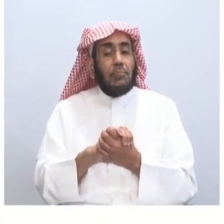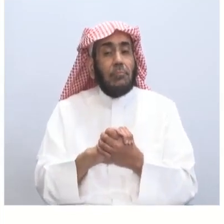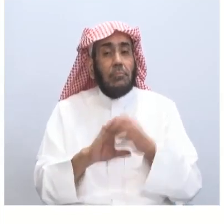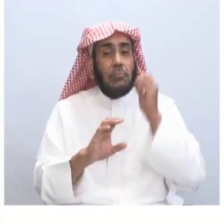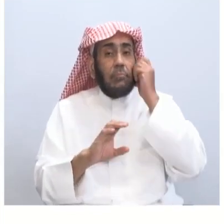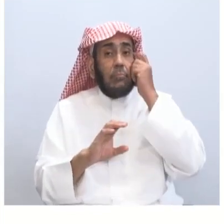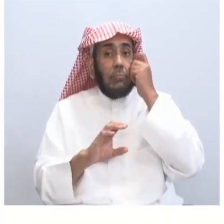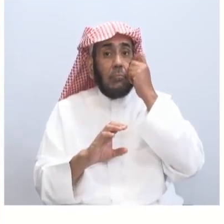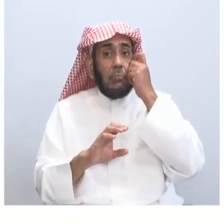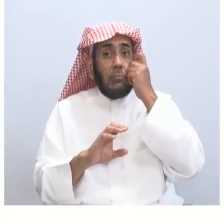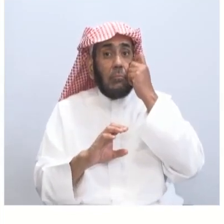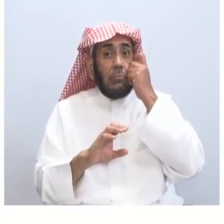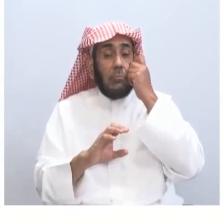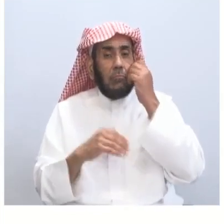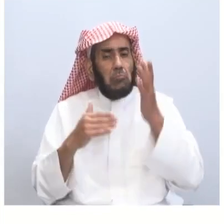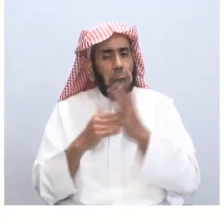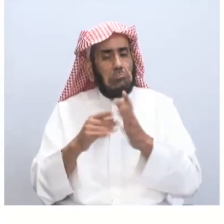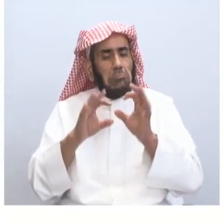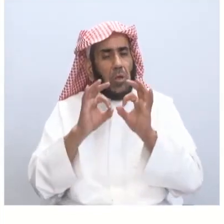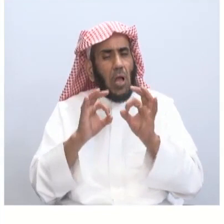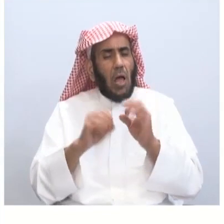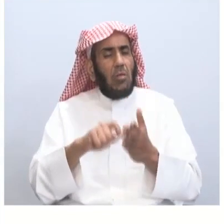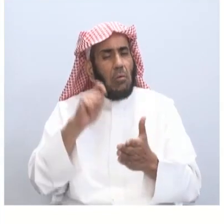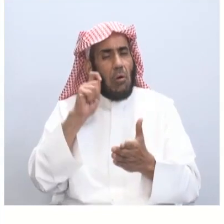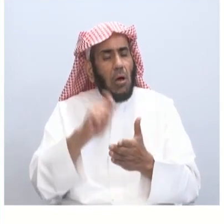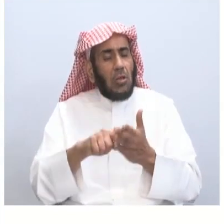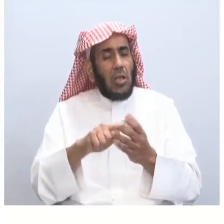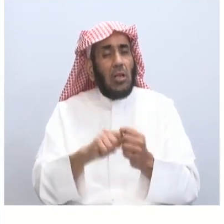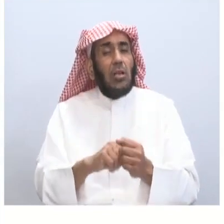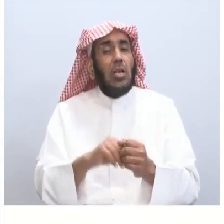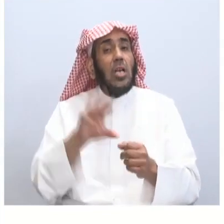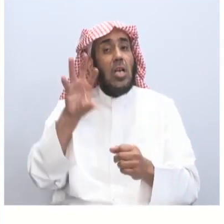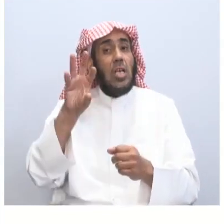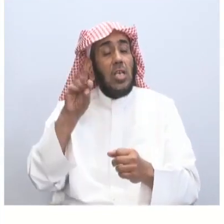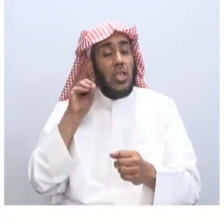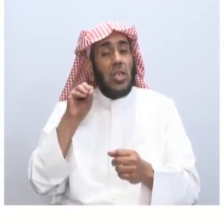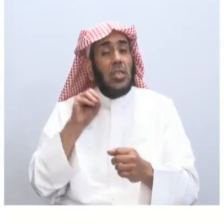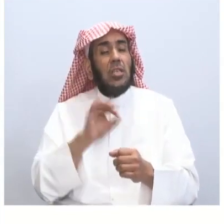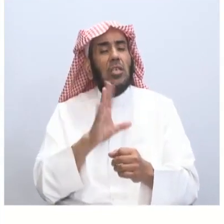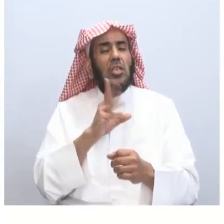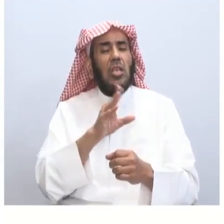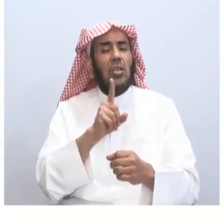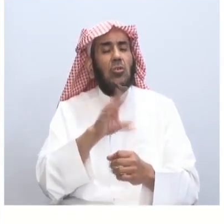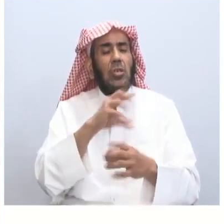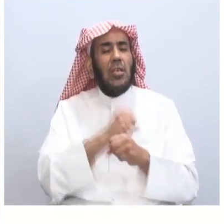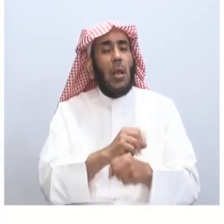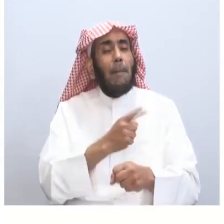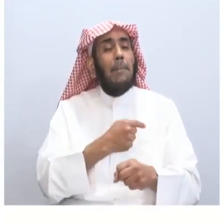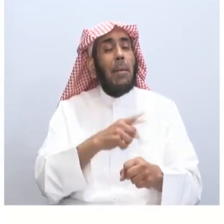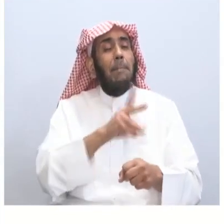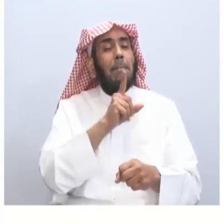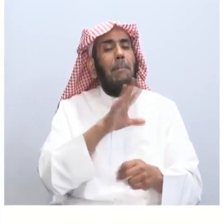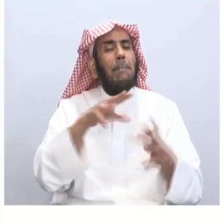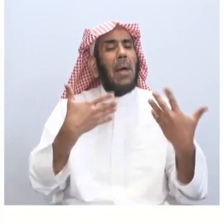الصحابه وانتهوا الى اتخاذ هجره الرسول صلى الله عليه وسلم من مكه الى